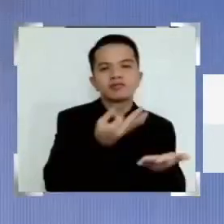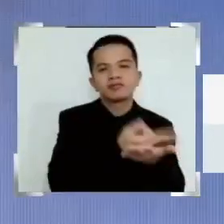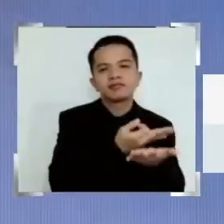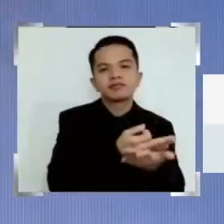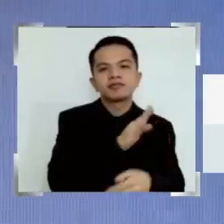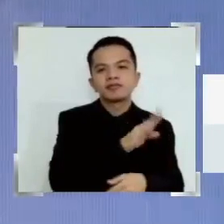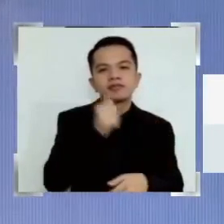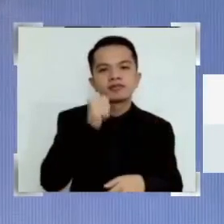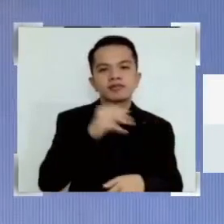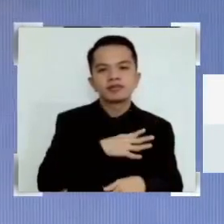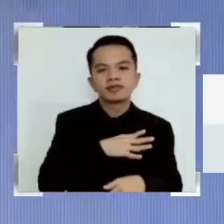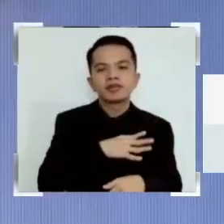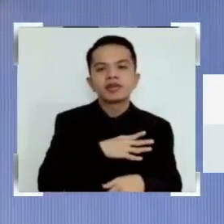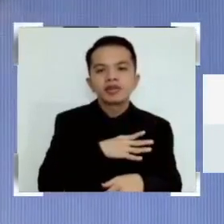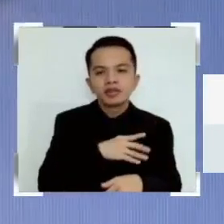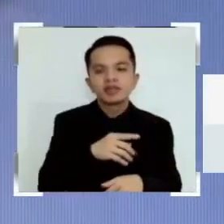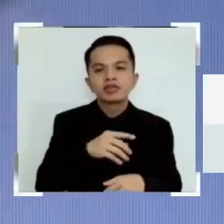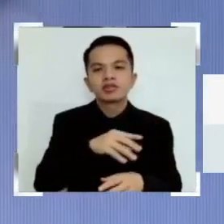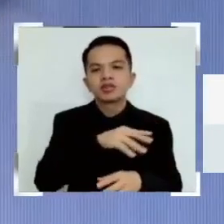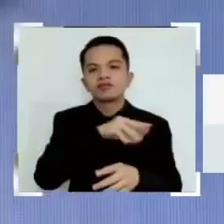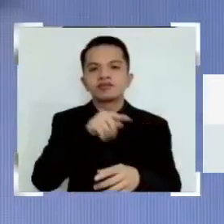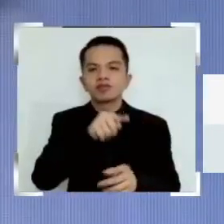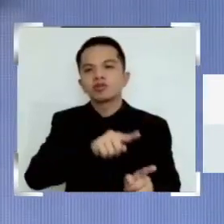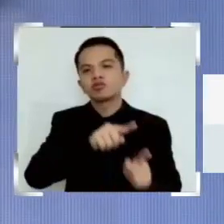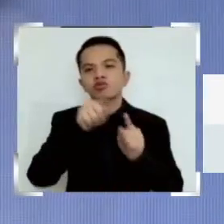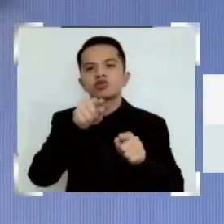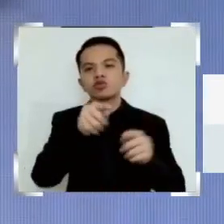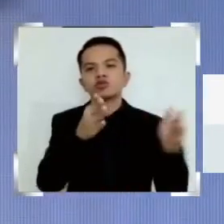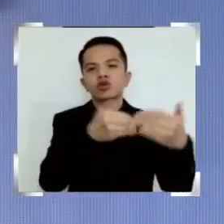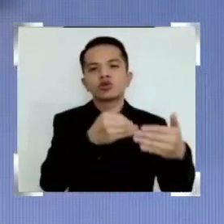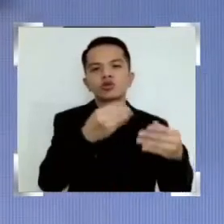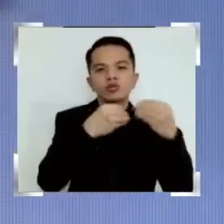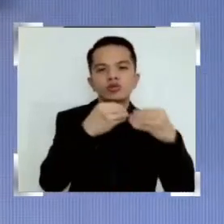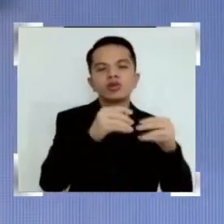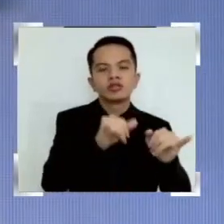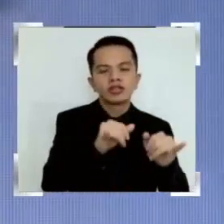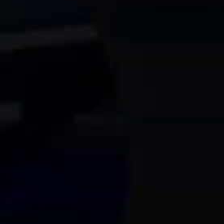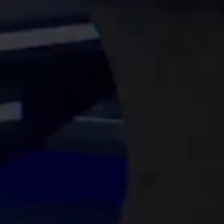niya sa loob ng pantry ang dalawa at kalmadong umalis sa lugar.